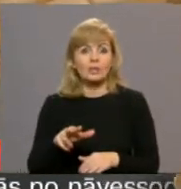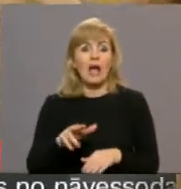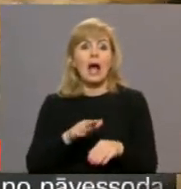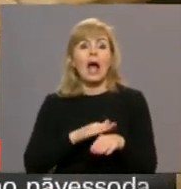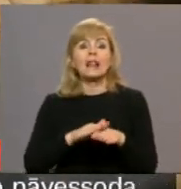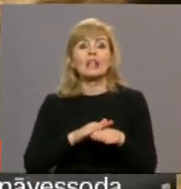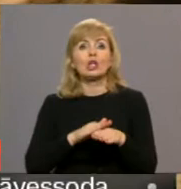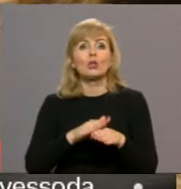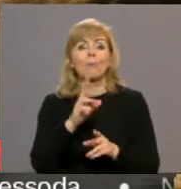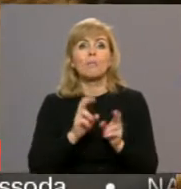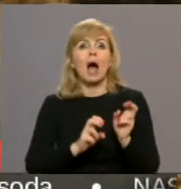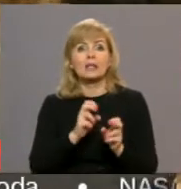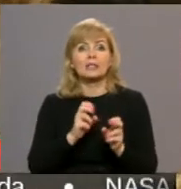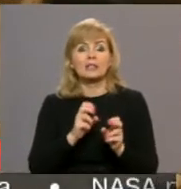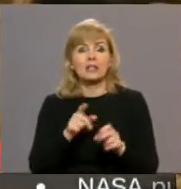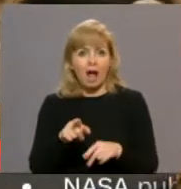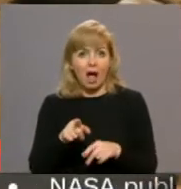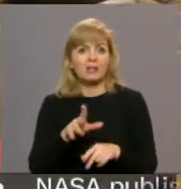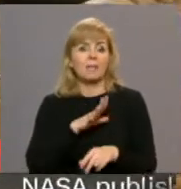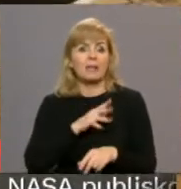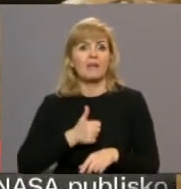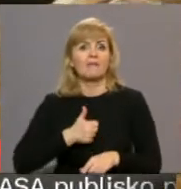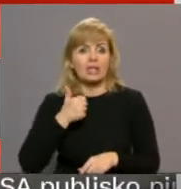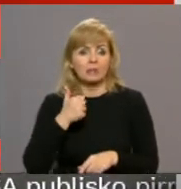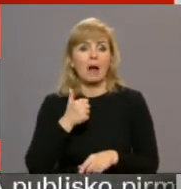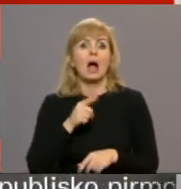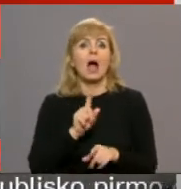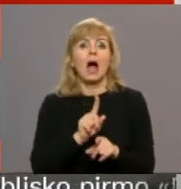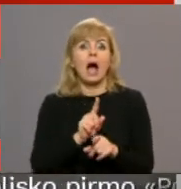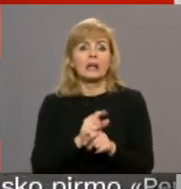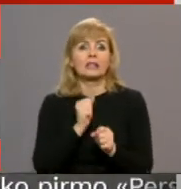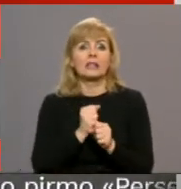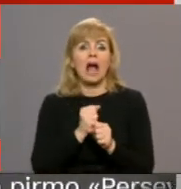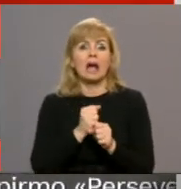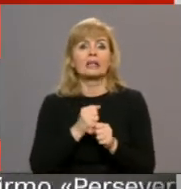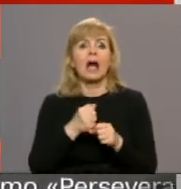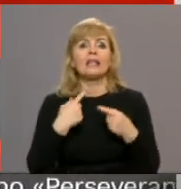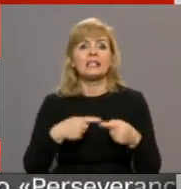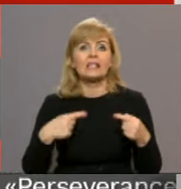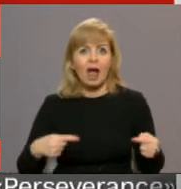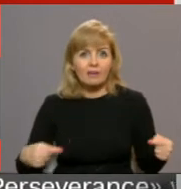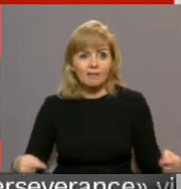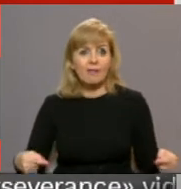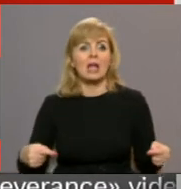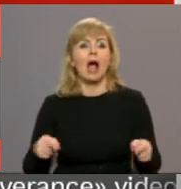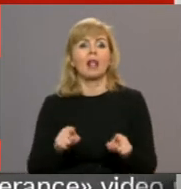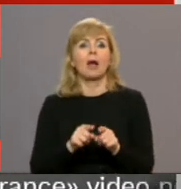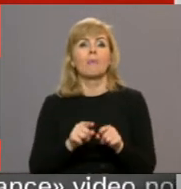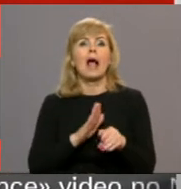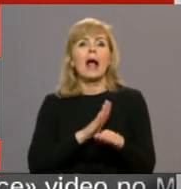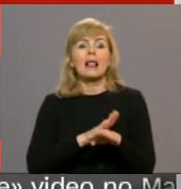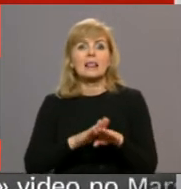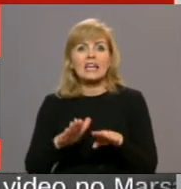pārstrādes ražotnē Baltics East. Strādājam ar izēvielam, no ar linu stiebriņam, ar līniem, jā, kur